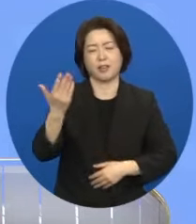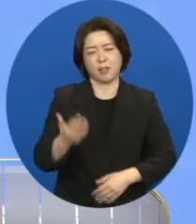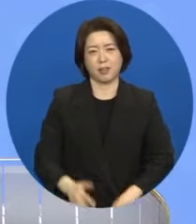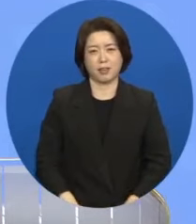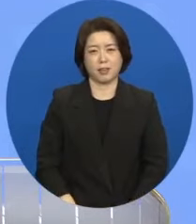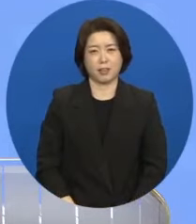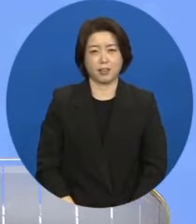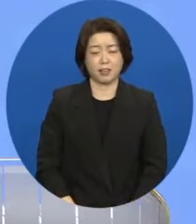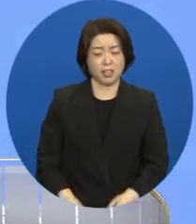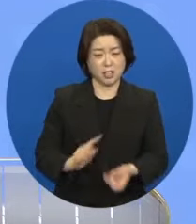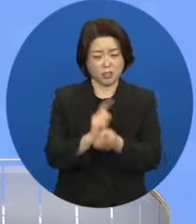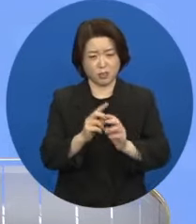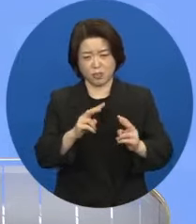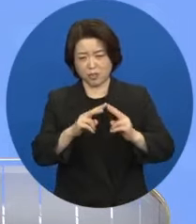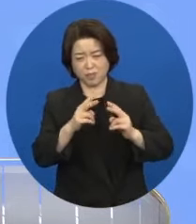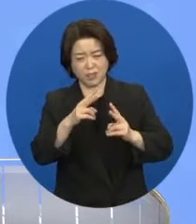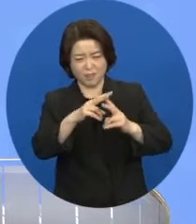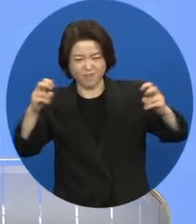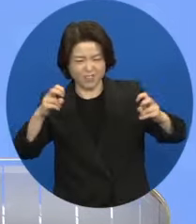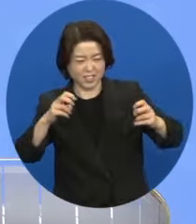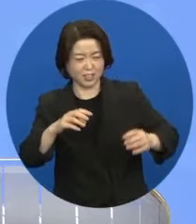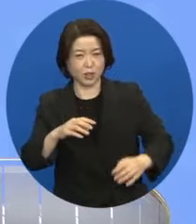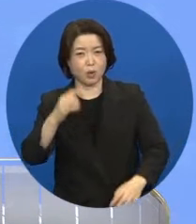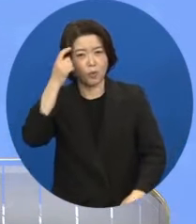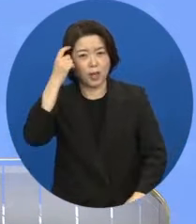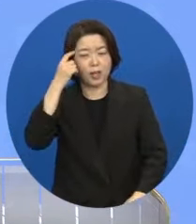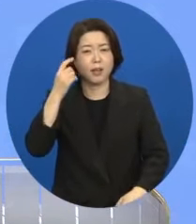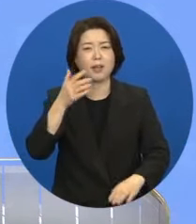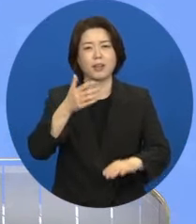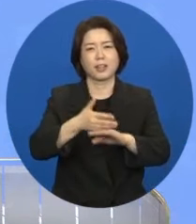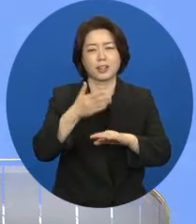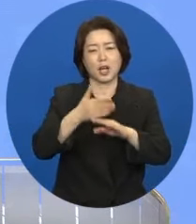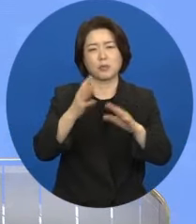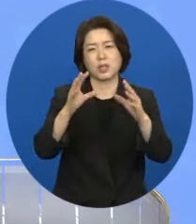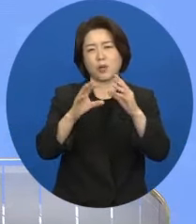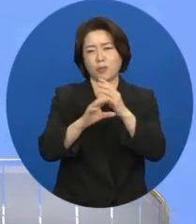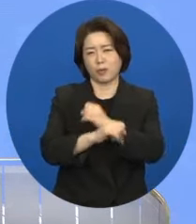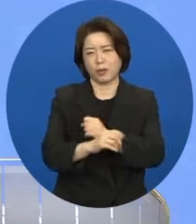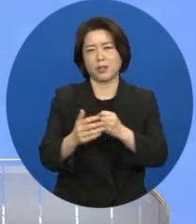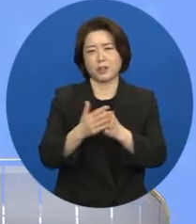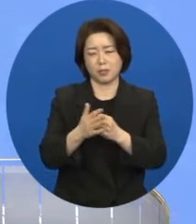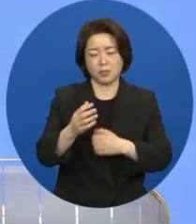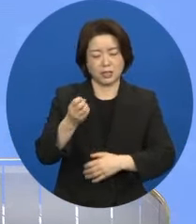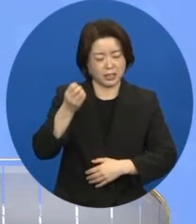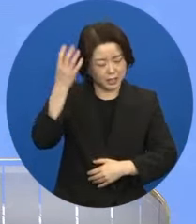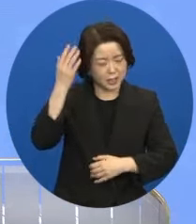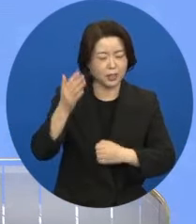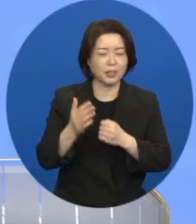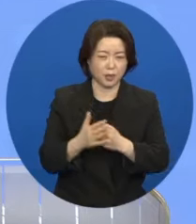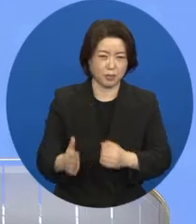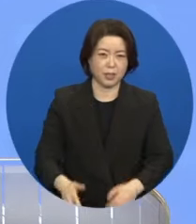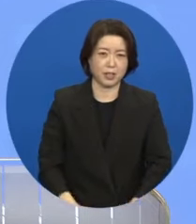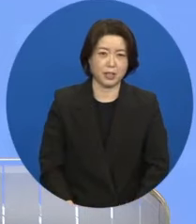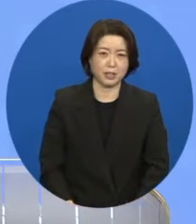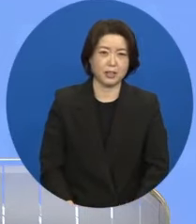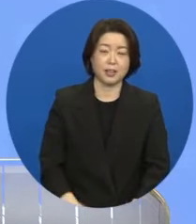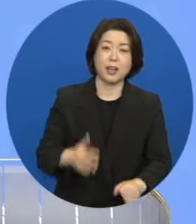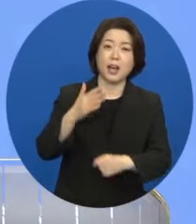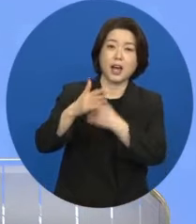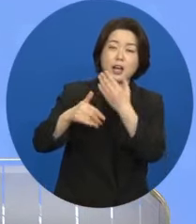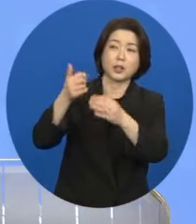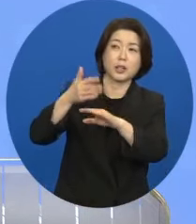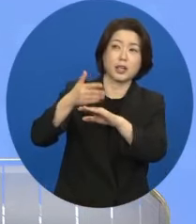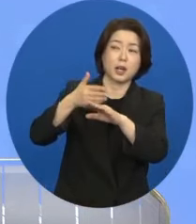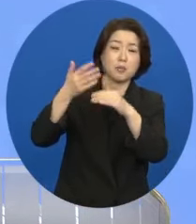서로 이렇게 미워지고 갈라질 감사함을 잃었기 때문에 그렇습니다 그러므로 하나님의 뜻은 감사하는 것인데